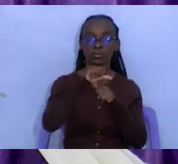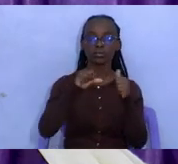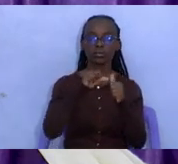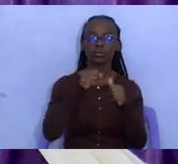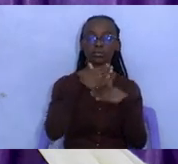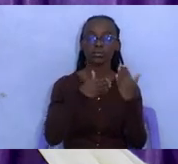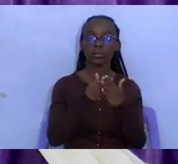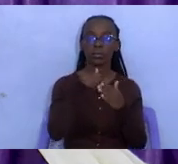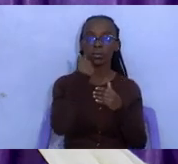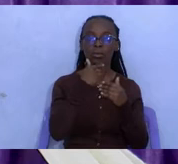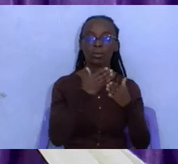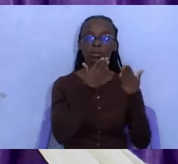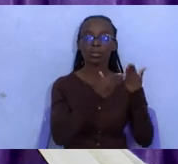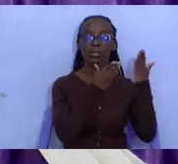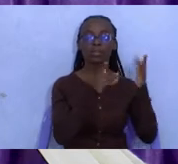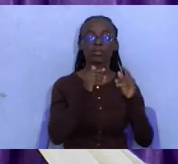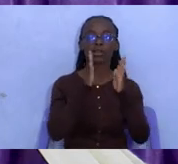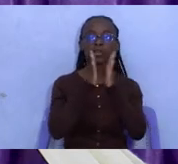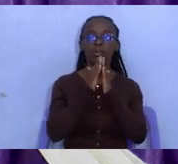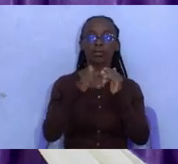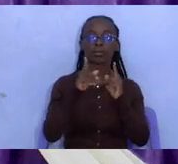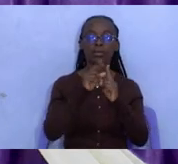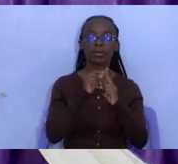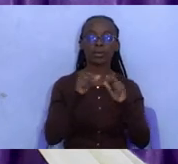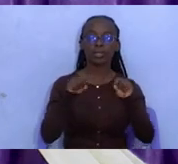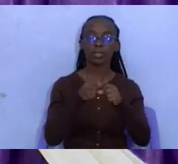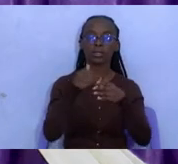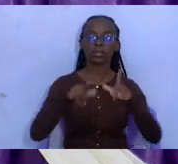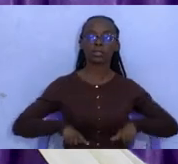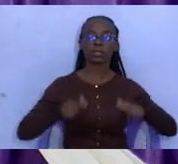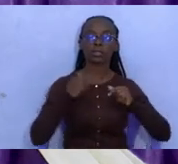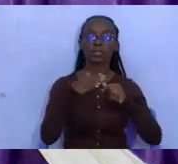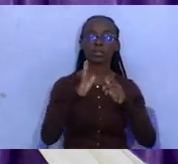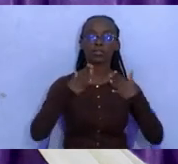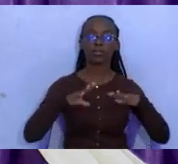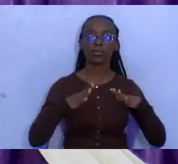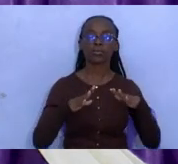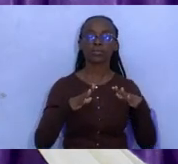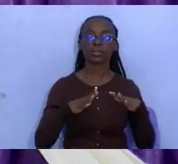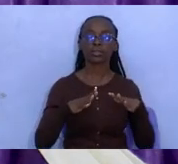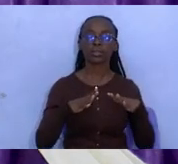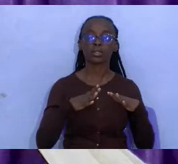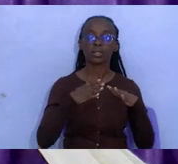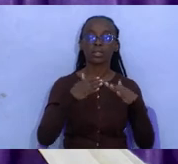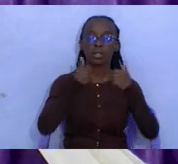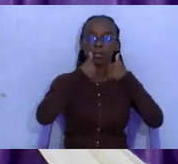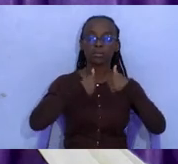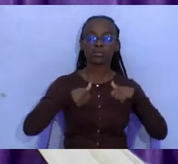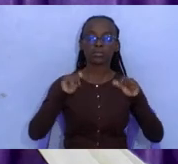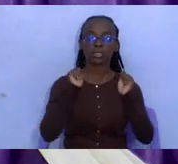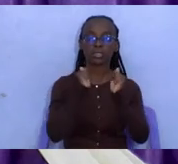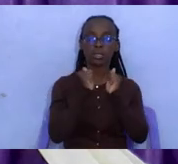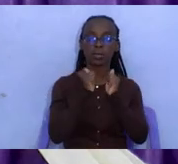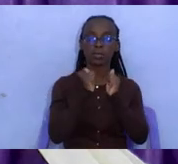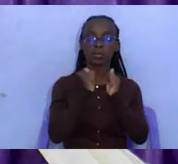kila mtoaji, ninaomba neno lako likatimie katika maisha ya watu wako katika jina la Yesu. Baraka zile umeziahidi